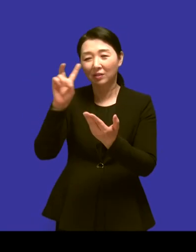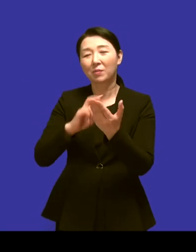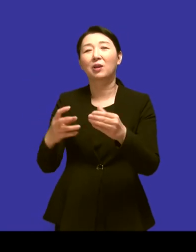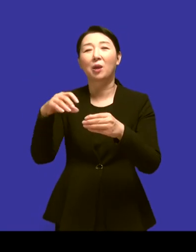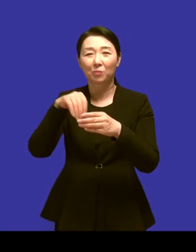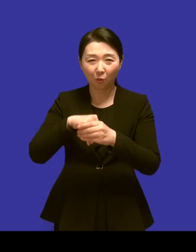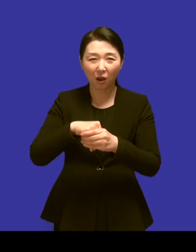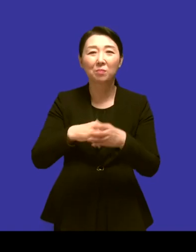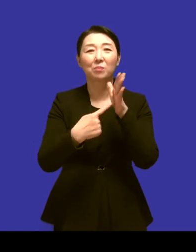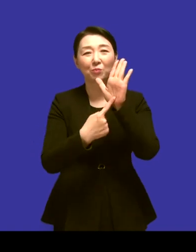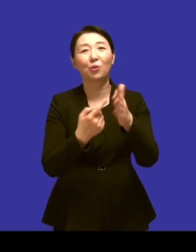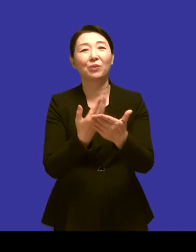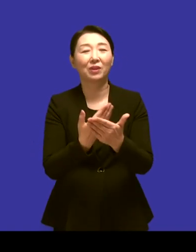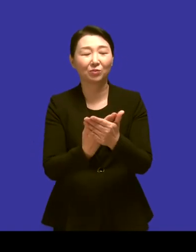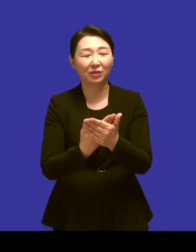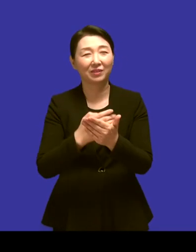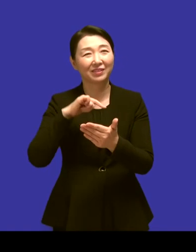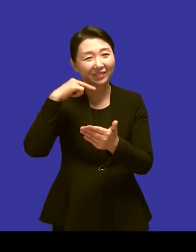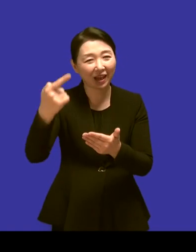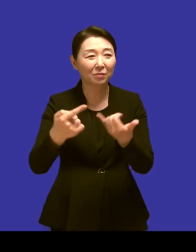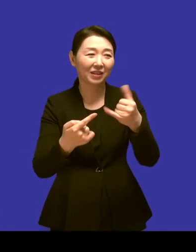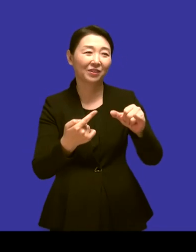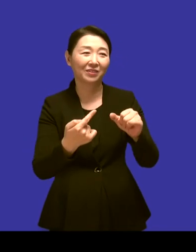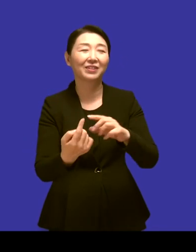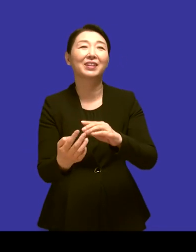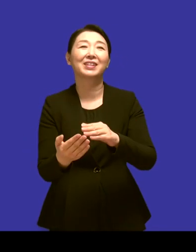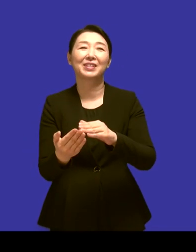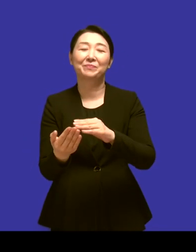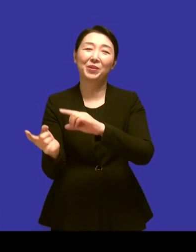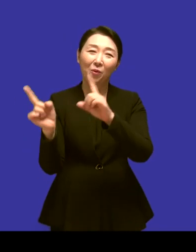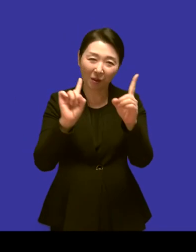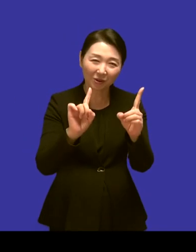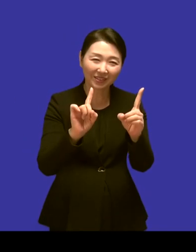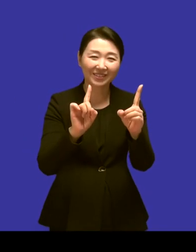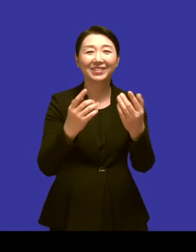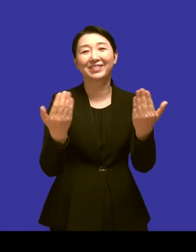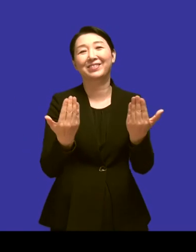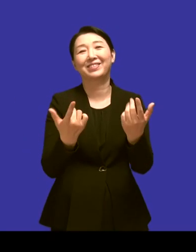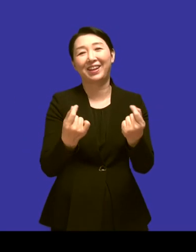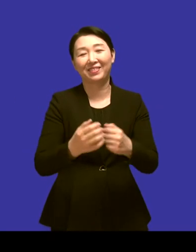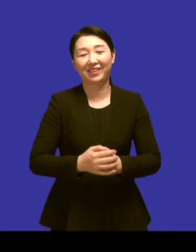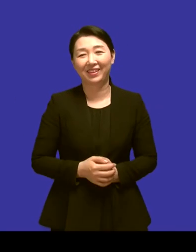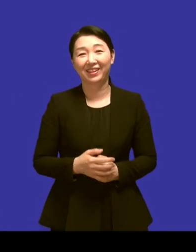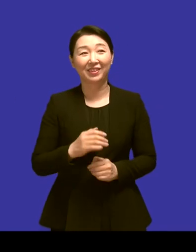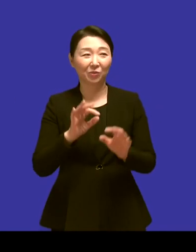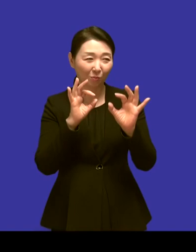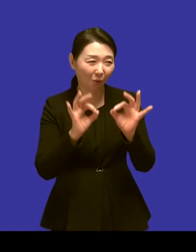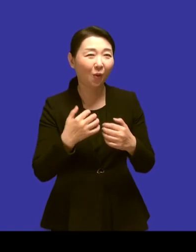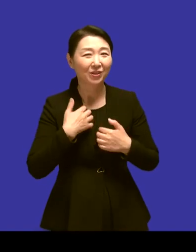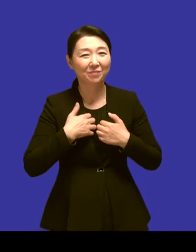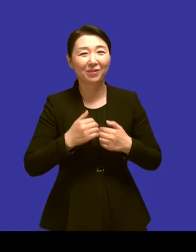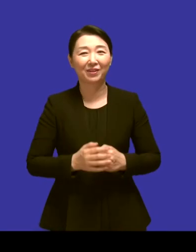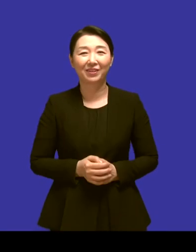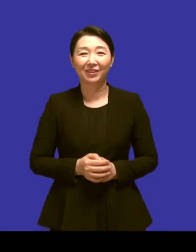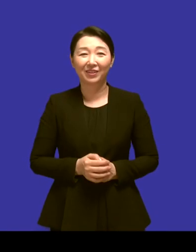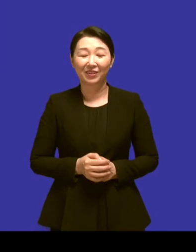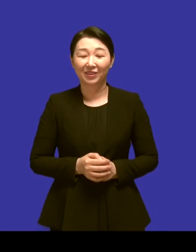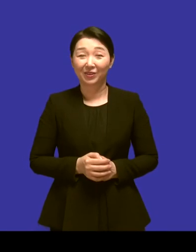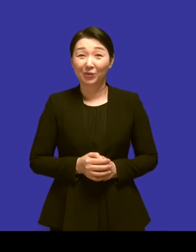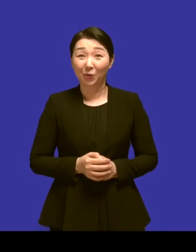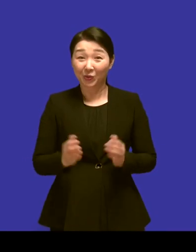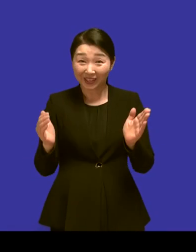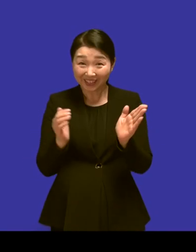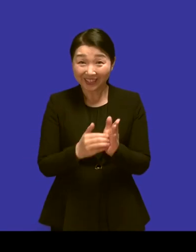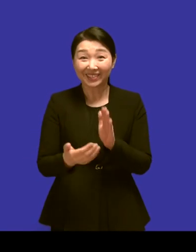세대들을 살리는 바로 이 일의 시작일 것 같습니다. 네, 그래서 오늘 마음이 굉장히 든든하고 기쁜 마음이 저도 들었습니다. 감사합니다. 오늘 보내드리기 전에